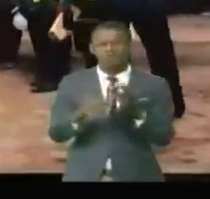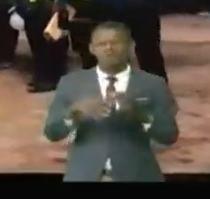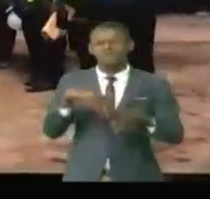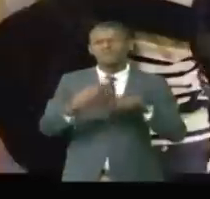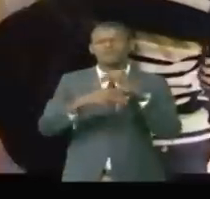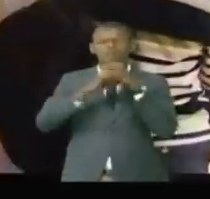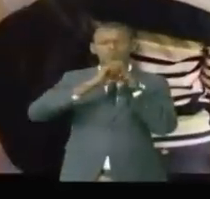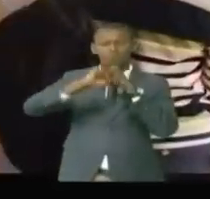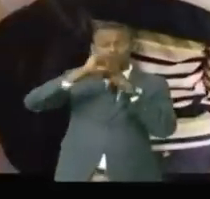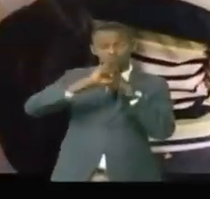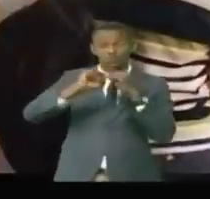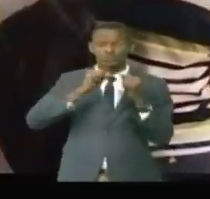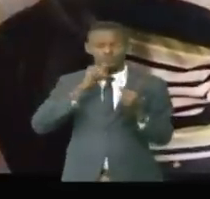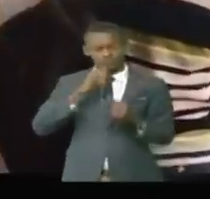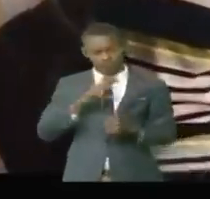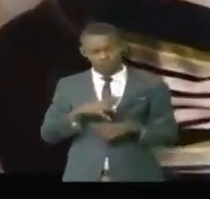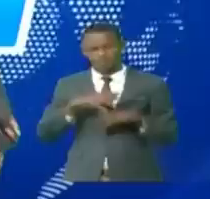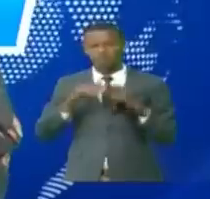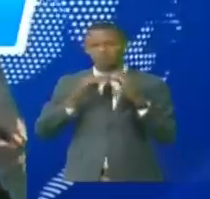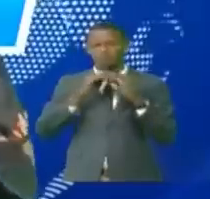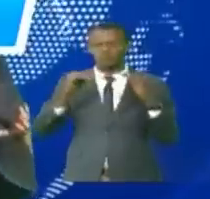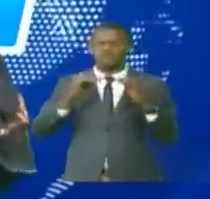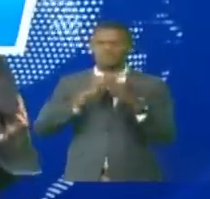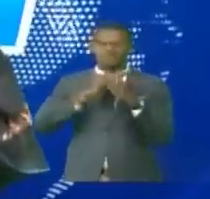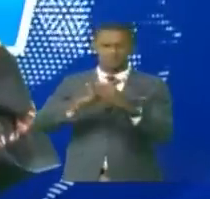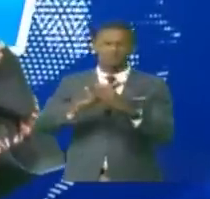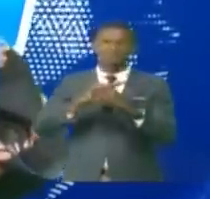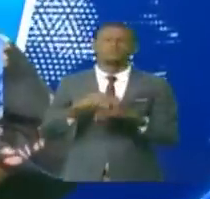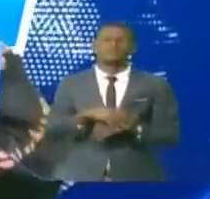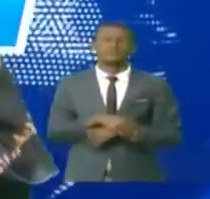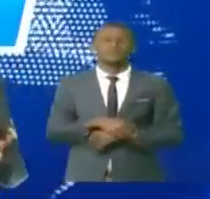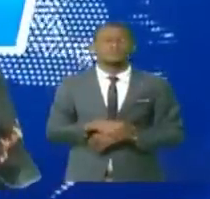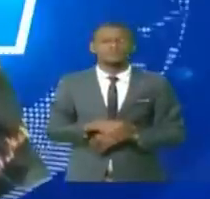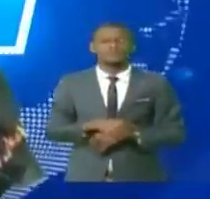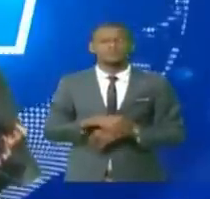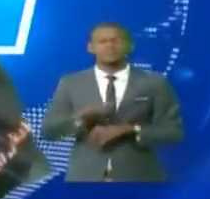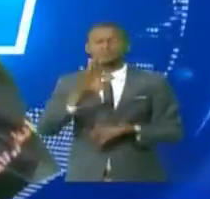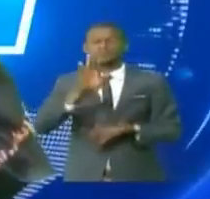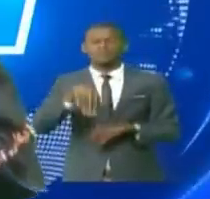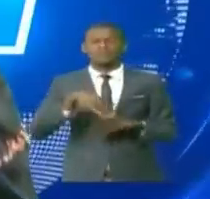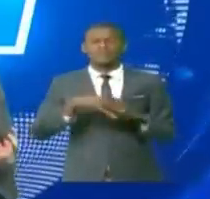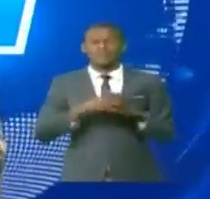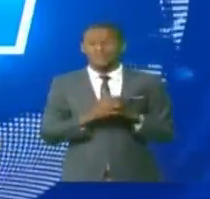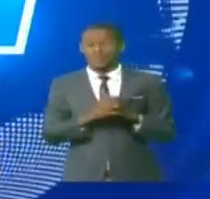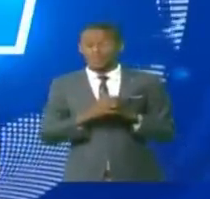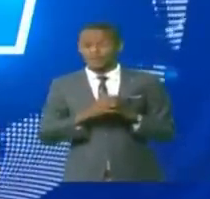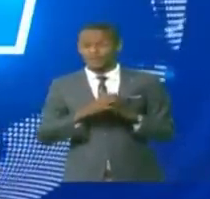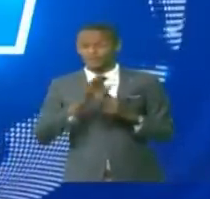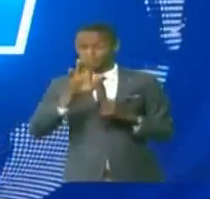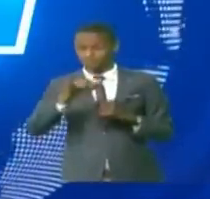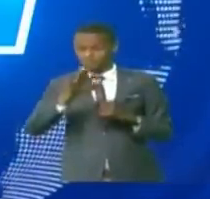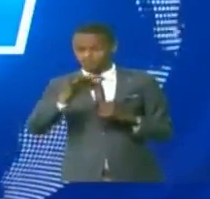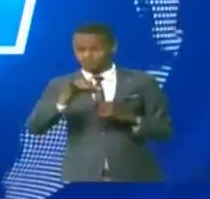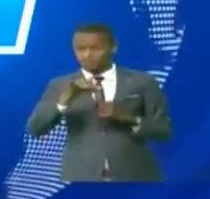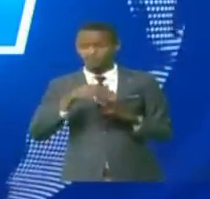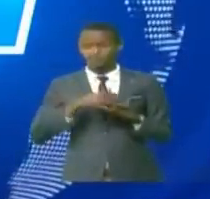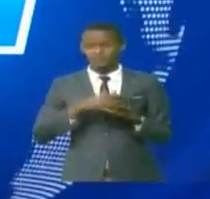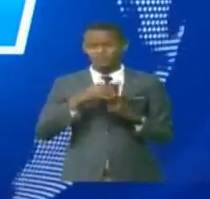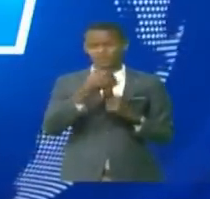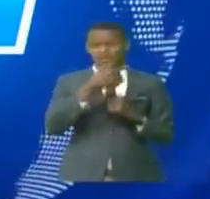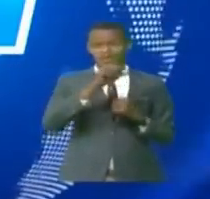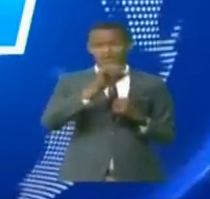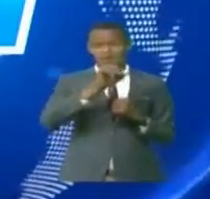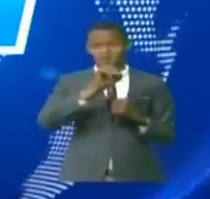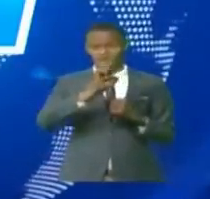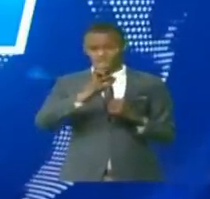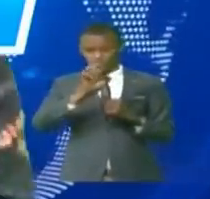femme, la paix et la sécurité. Godé Kadima et Papi Epiana, respectivement président